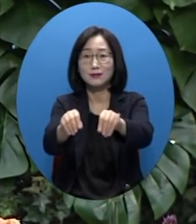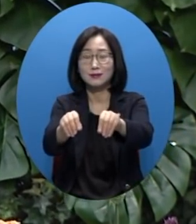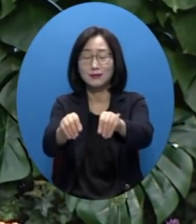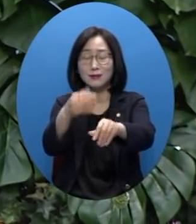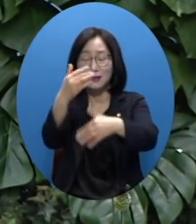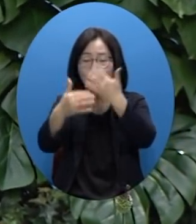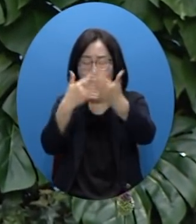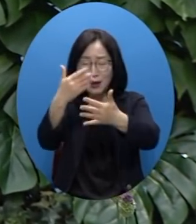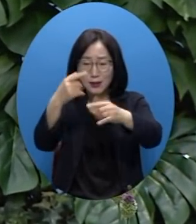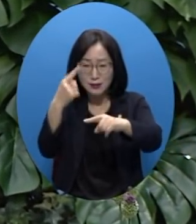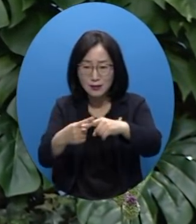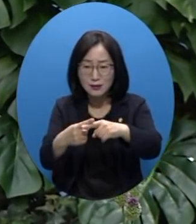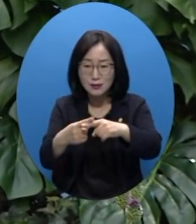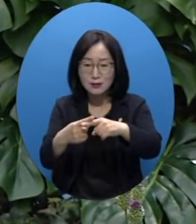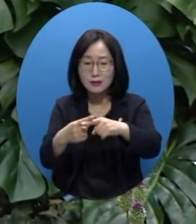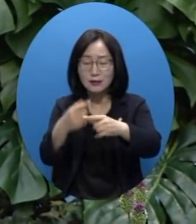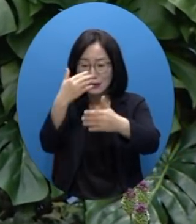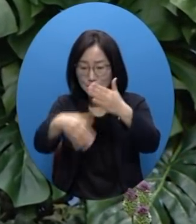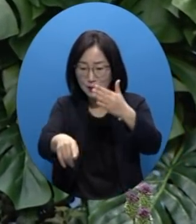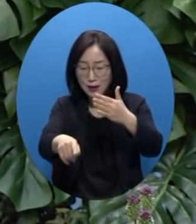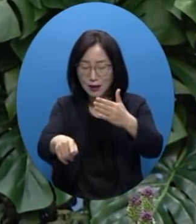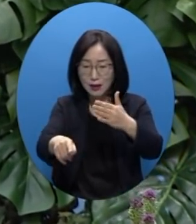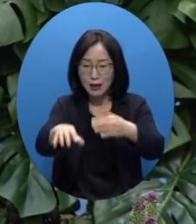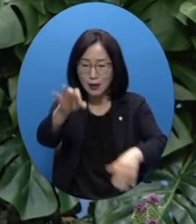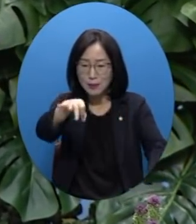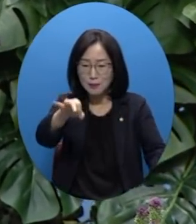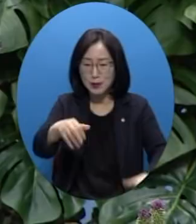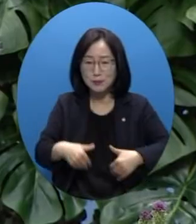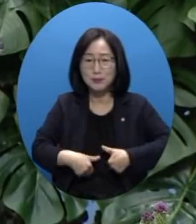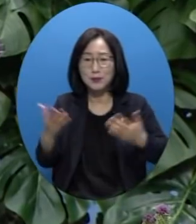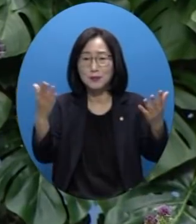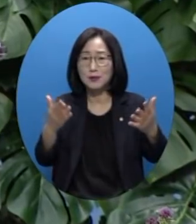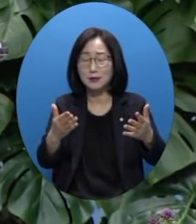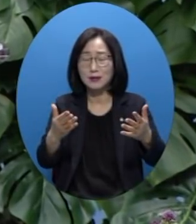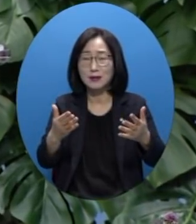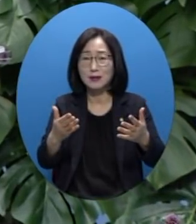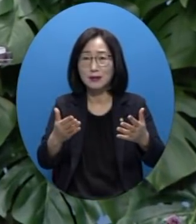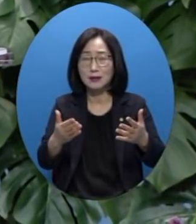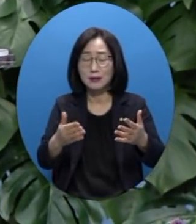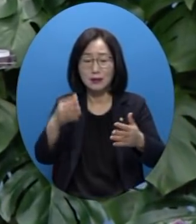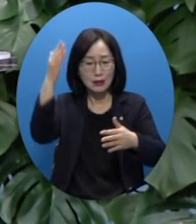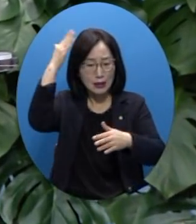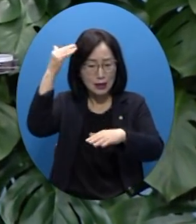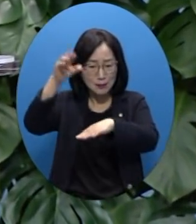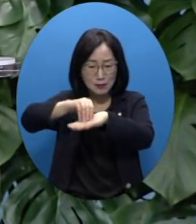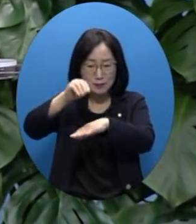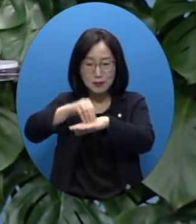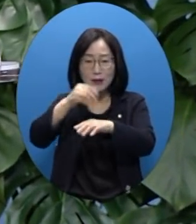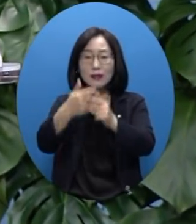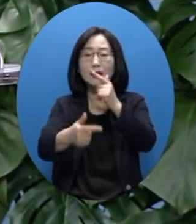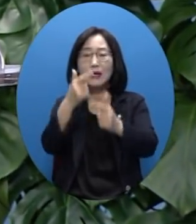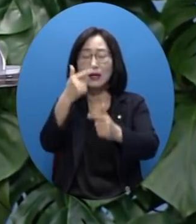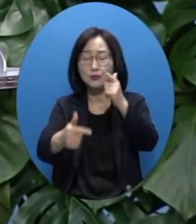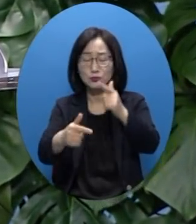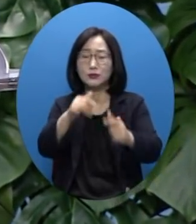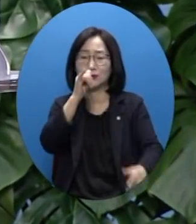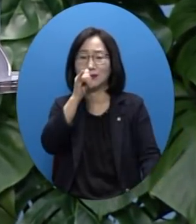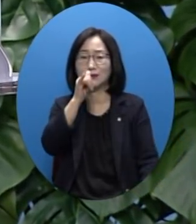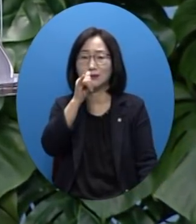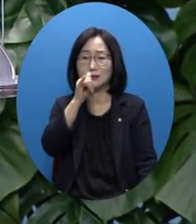타다 남은 볼품없고 쓸모없는 그러한 그슬린 나무가 나옵니다.